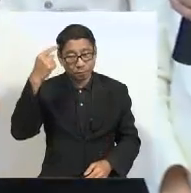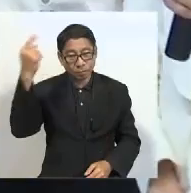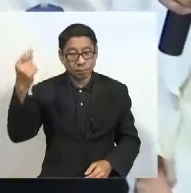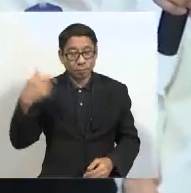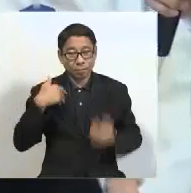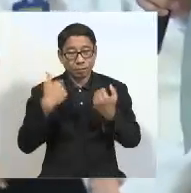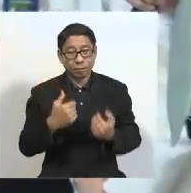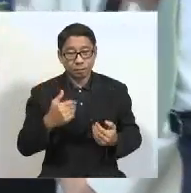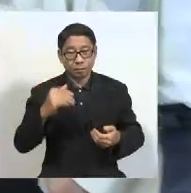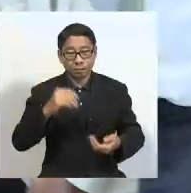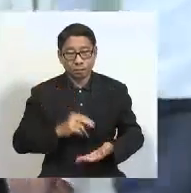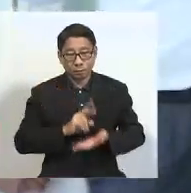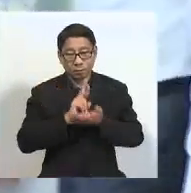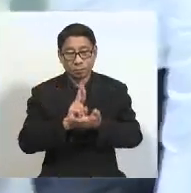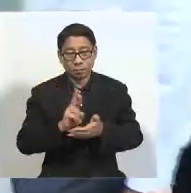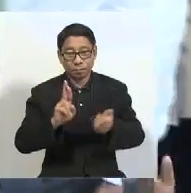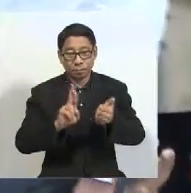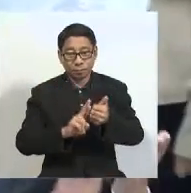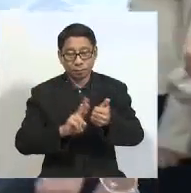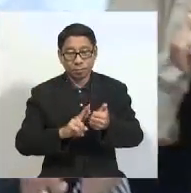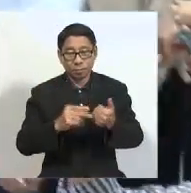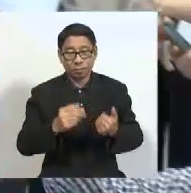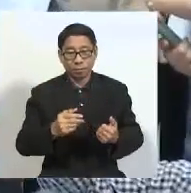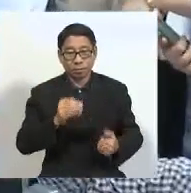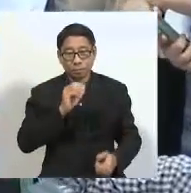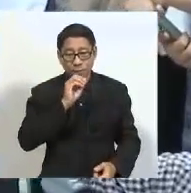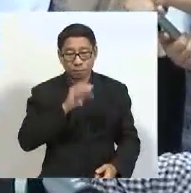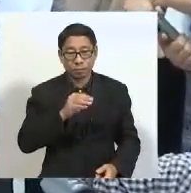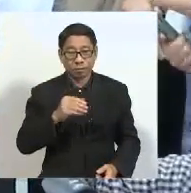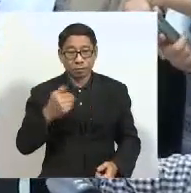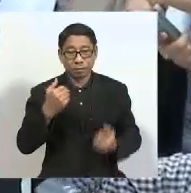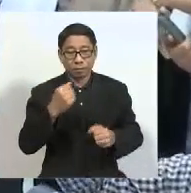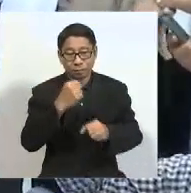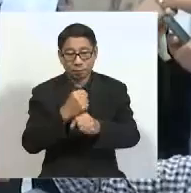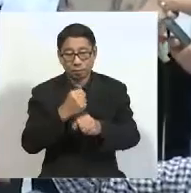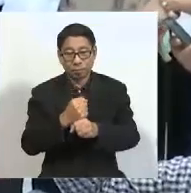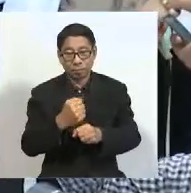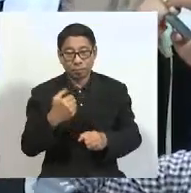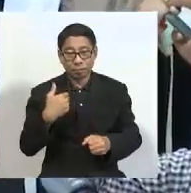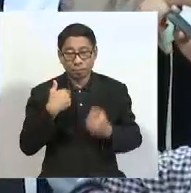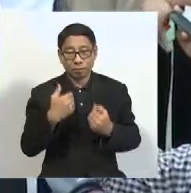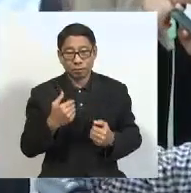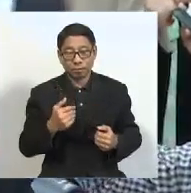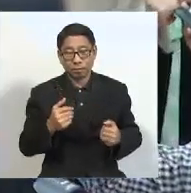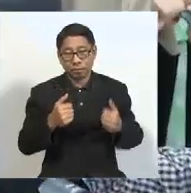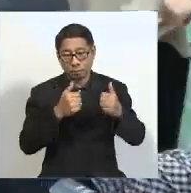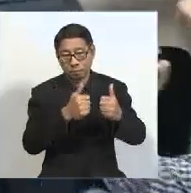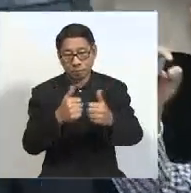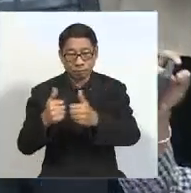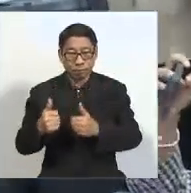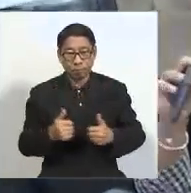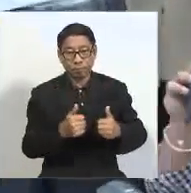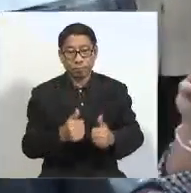มือกันไว้แก่รองนายกรัฐมนตรีทั้งสองคนเป็นการยืนยันถึงเรื่องของการทำงานที่ชื่นมื่นนะคะ